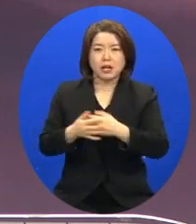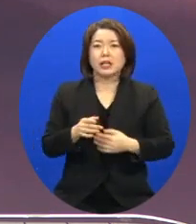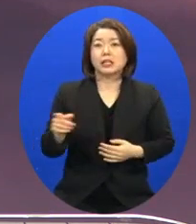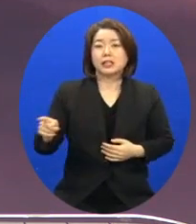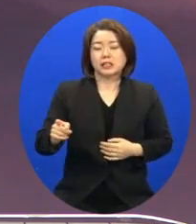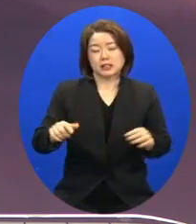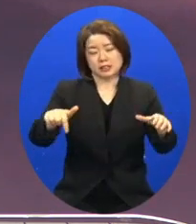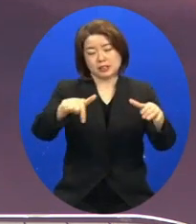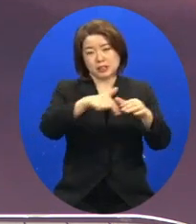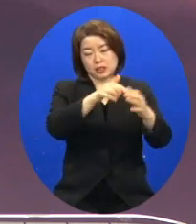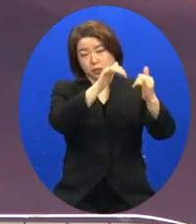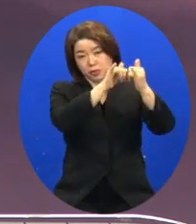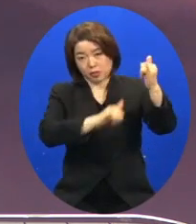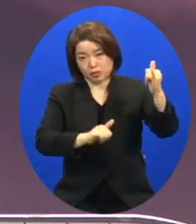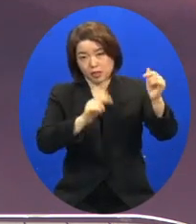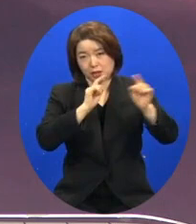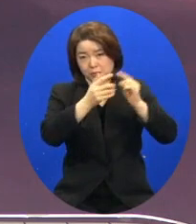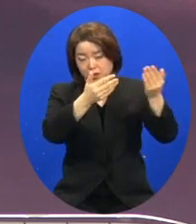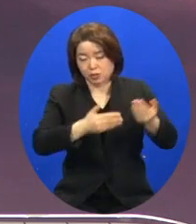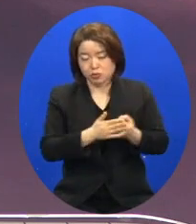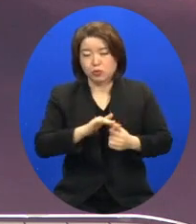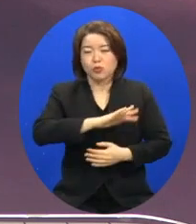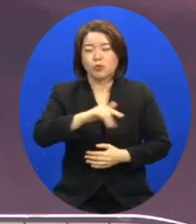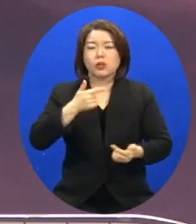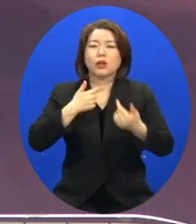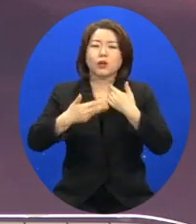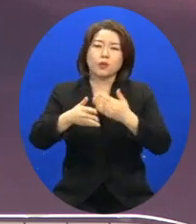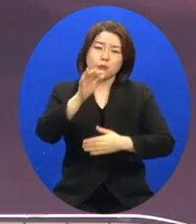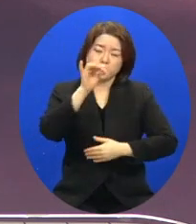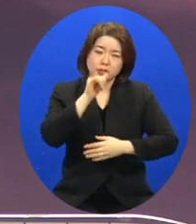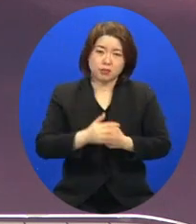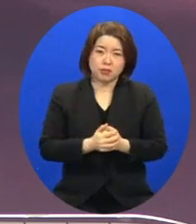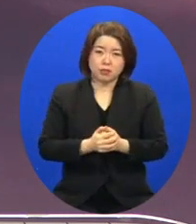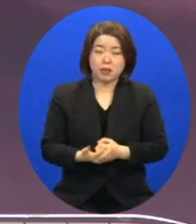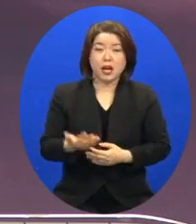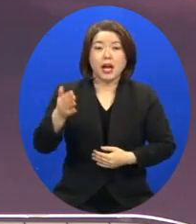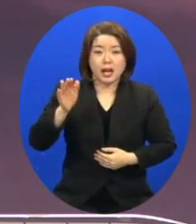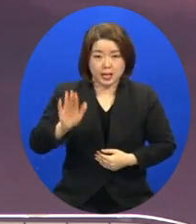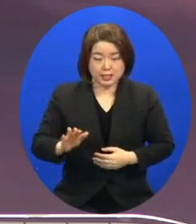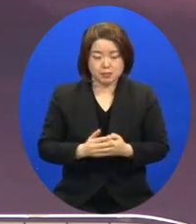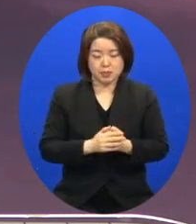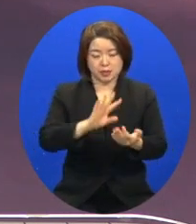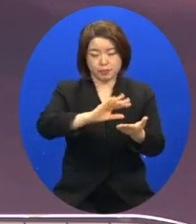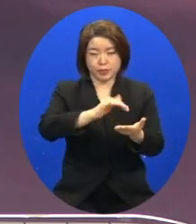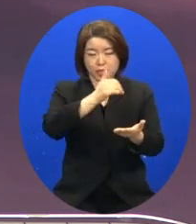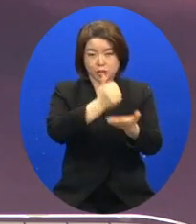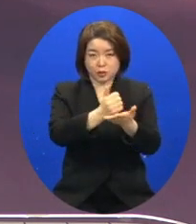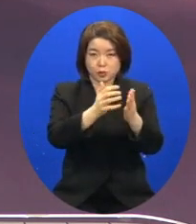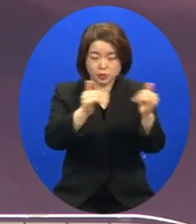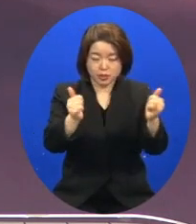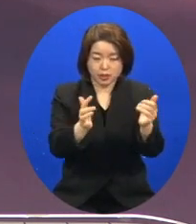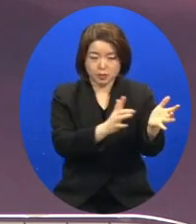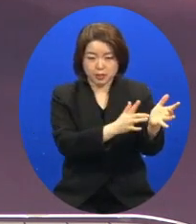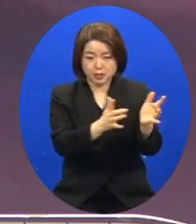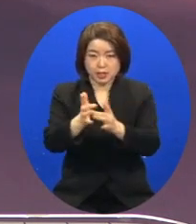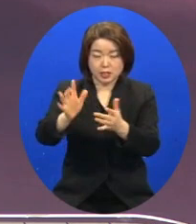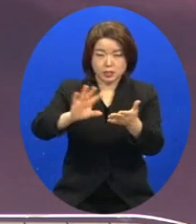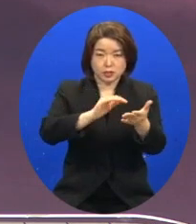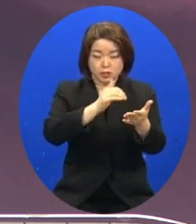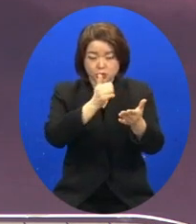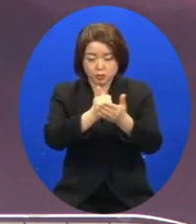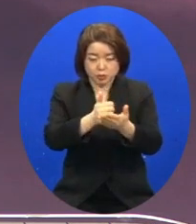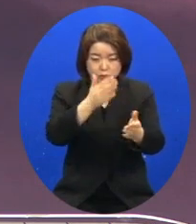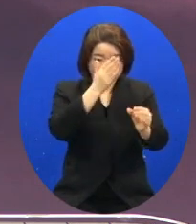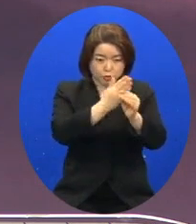말해주고 우리가 지금 겪고 있는 일입니다. 그러나 그리스도인들이 인격이신 예수 그리스도를 중심으로